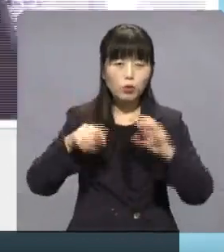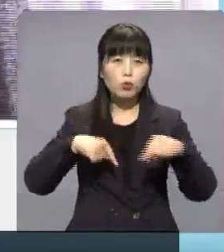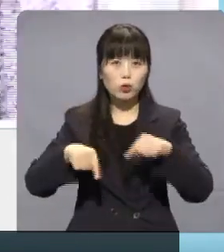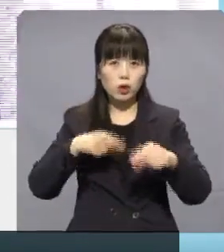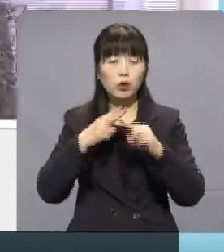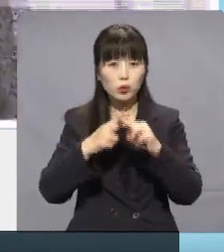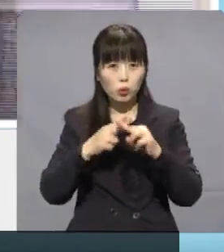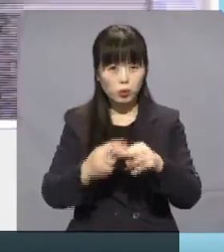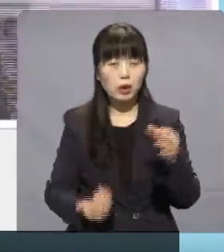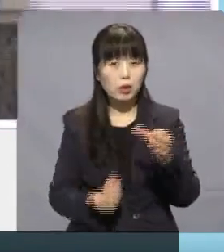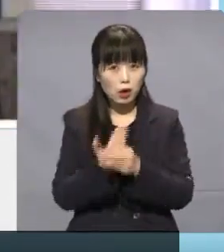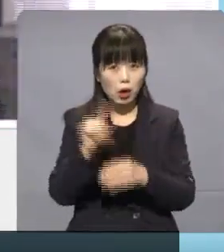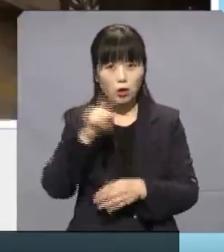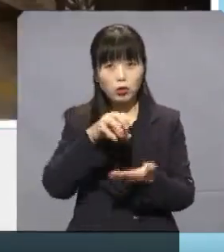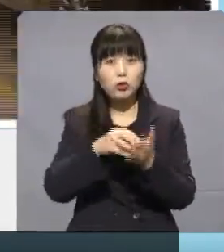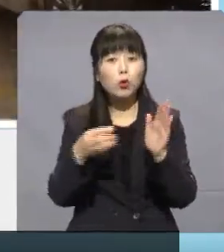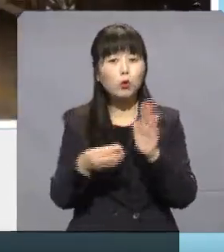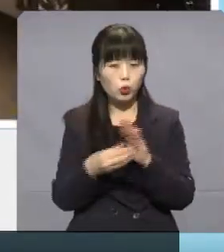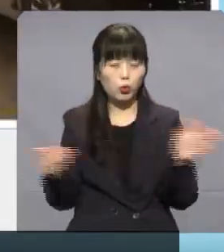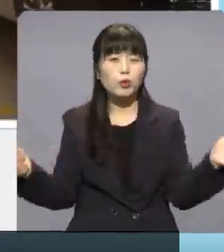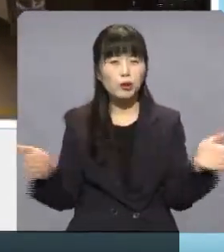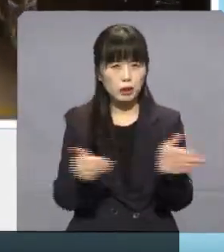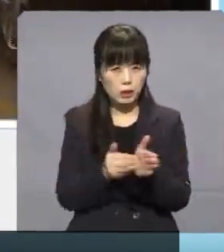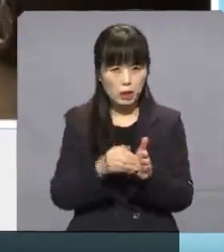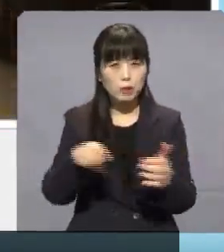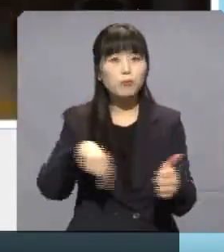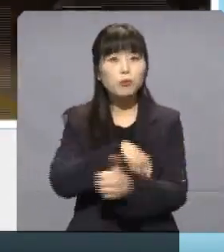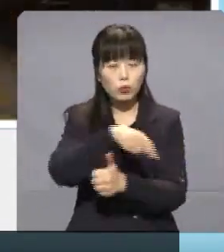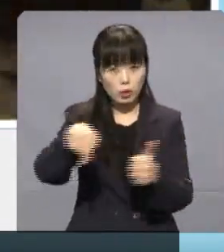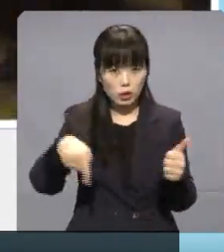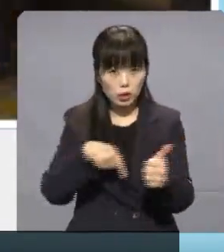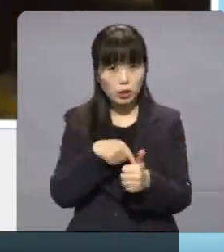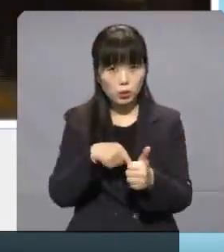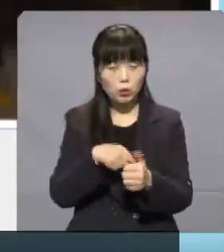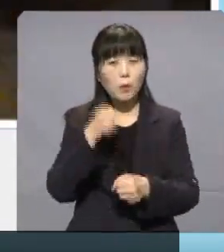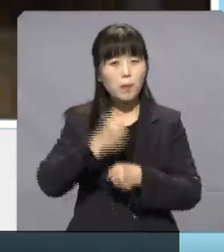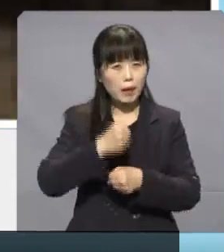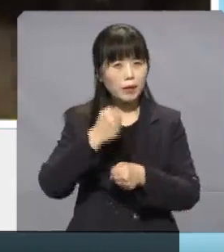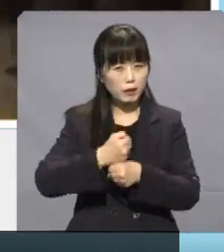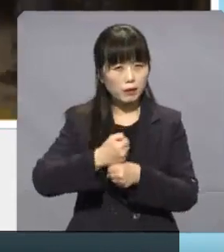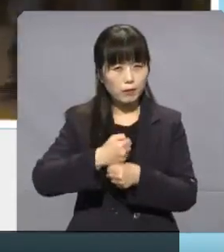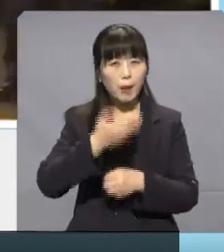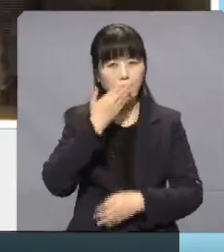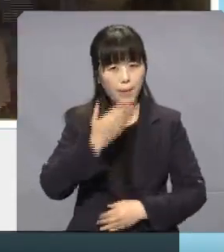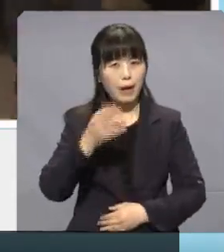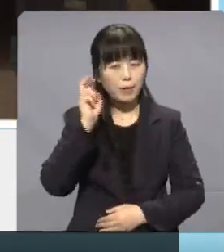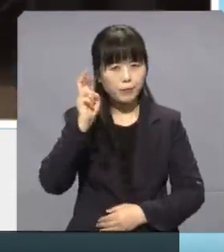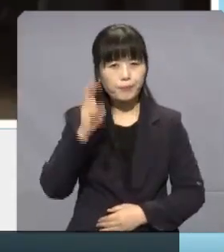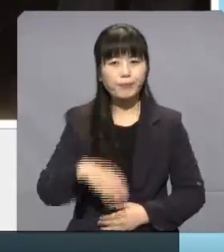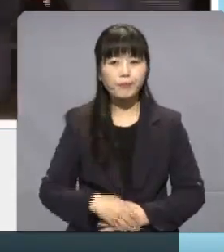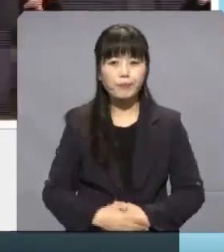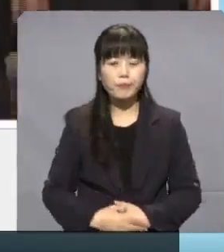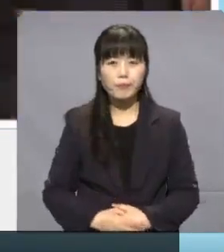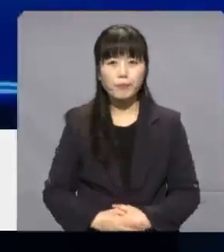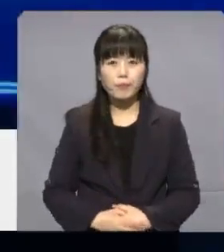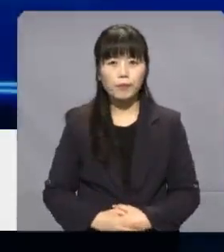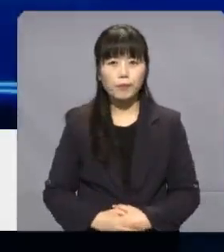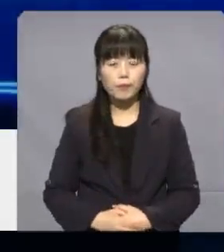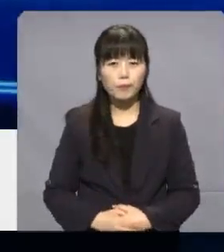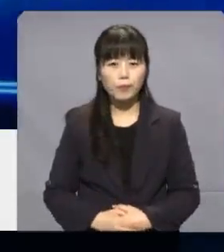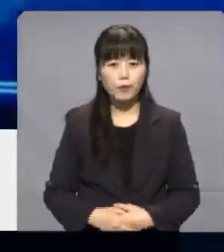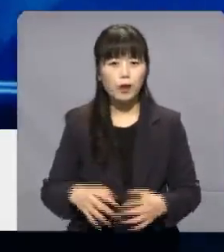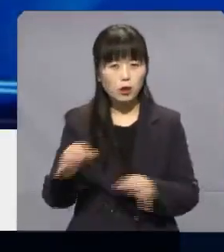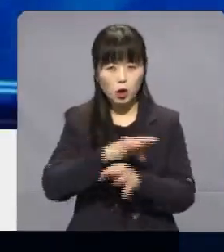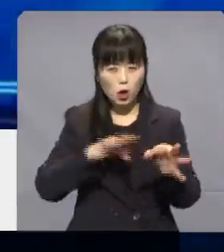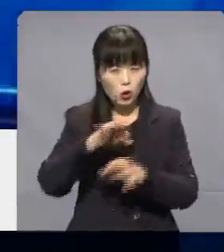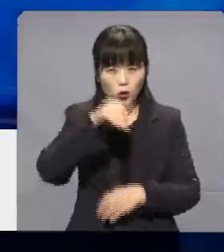국정농단 사건이 어느 정도 좀 일단락되는 이런 분위기로 좀 만들어가지 않을까 이렇게 예측을 해봅니다. 교수님, 경기 한파